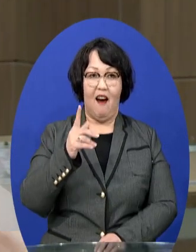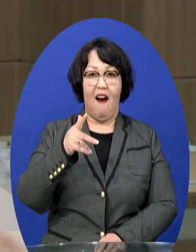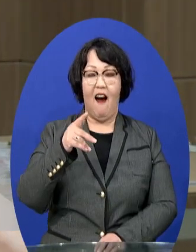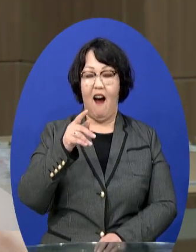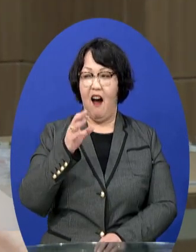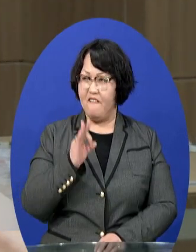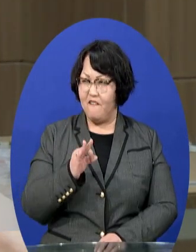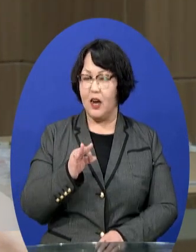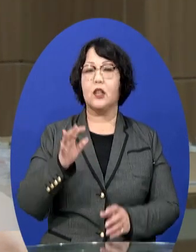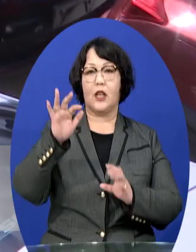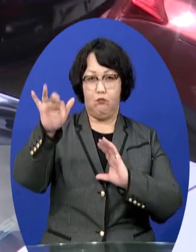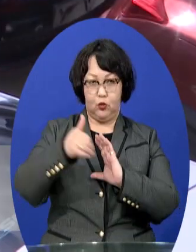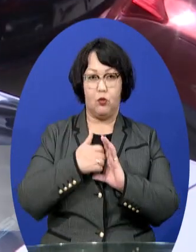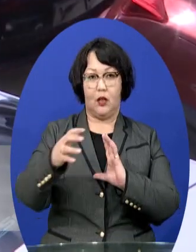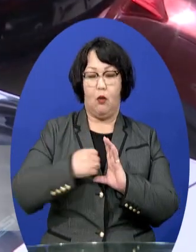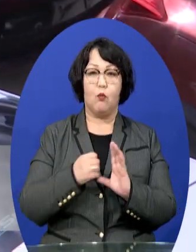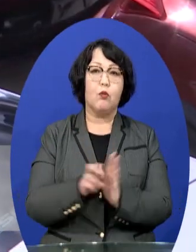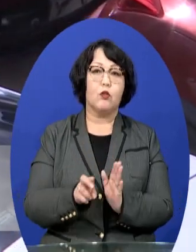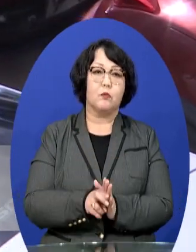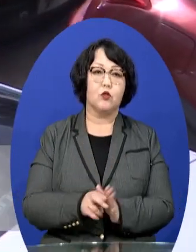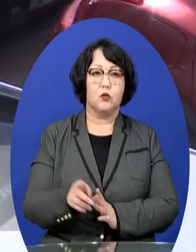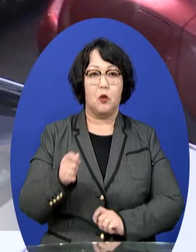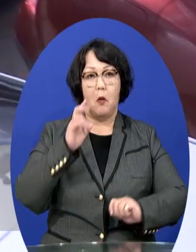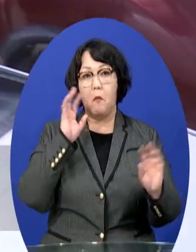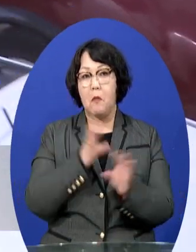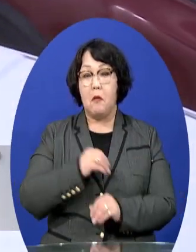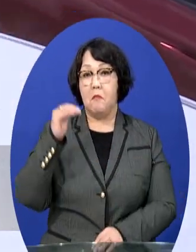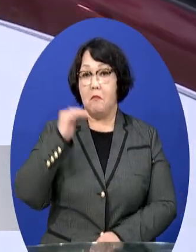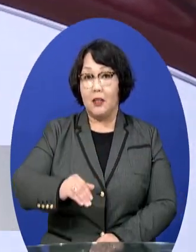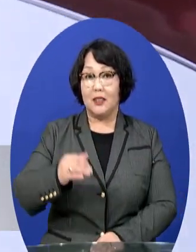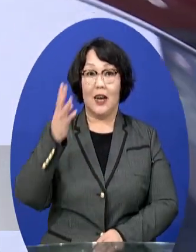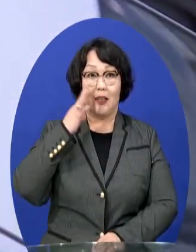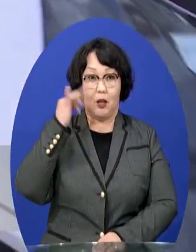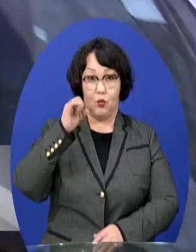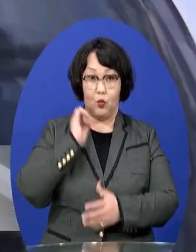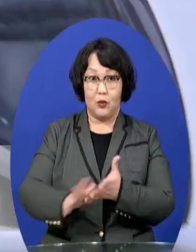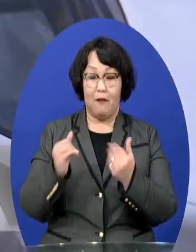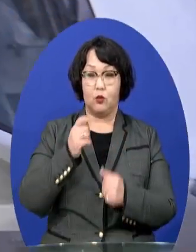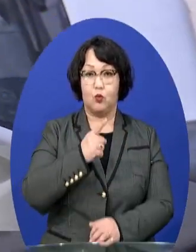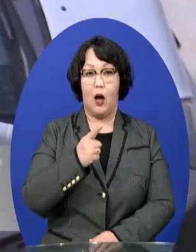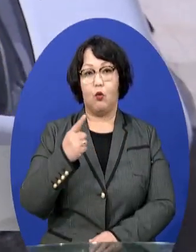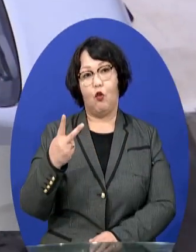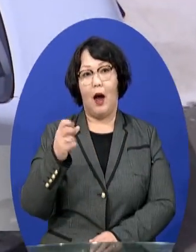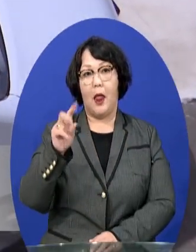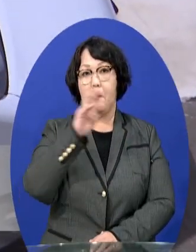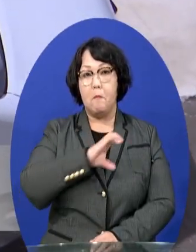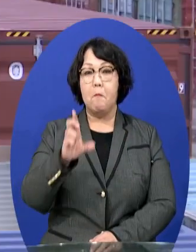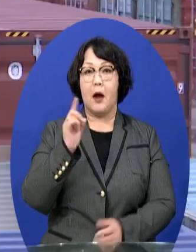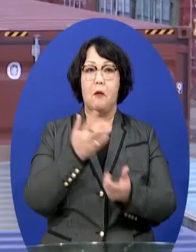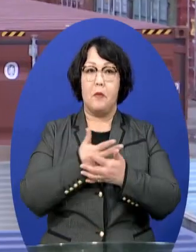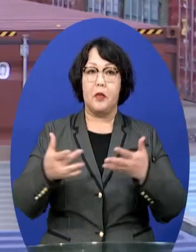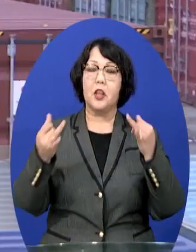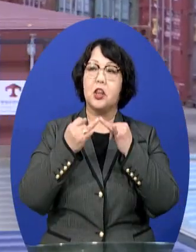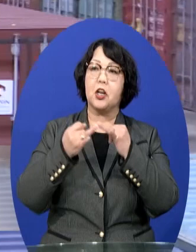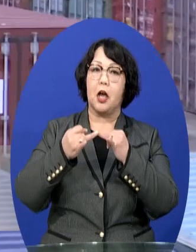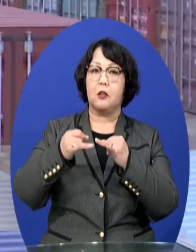одоо зохицуулт байгаа. Өнөөдрийн байдлаар автомашин импортлогдох 112 аж ахуйн нэгж бараагаа цахимаар мэдүүлсэн байна.